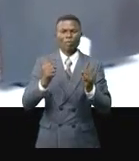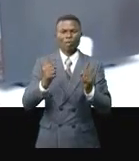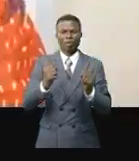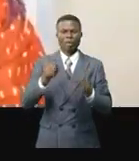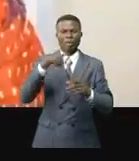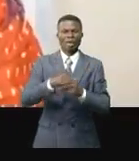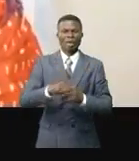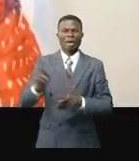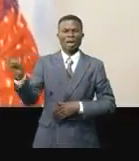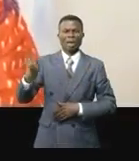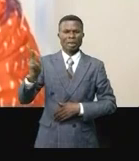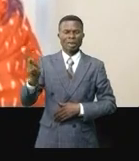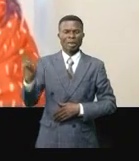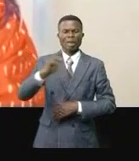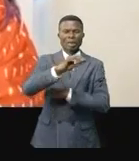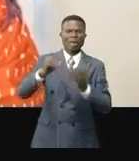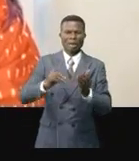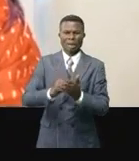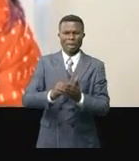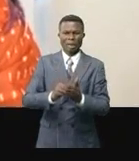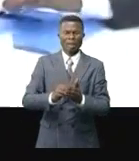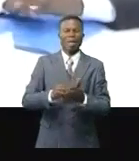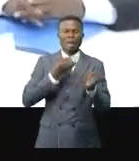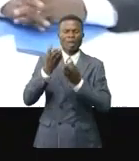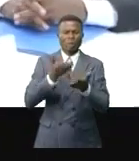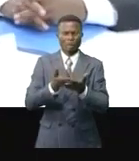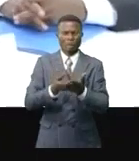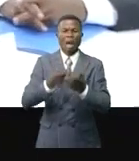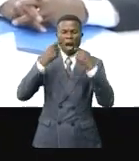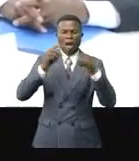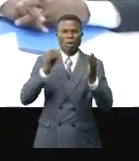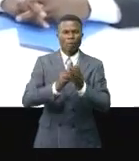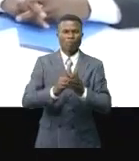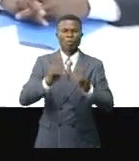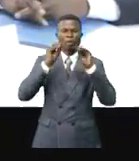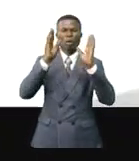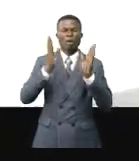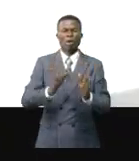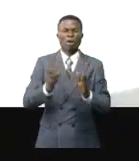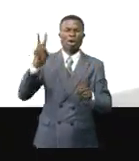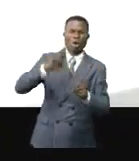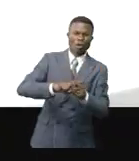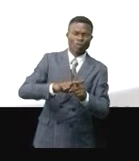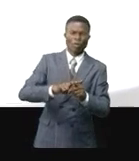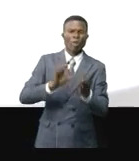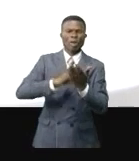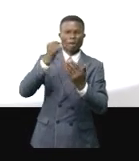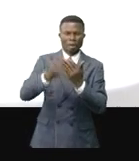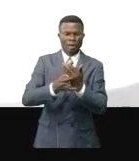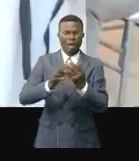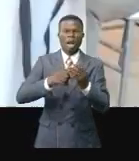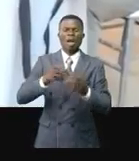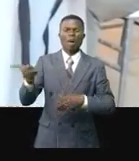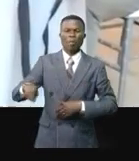le Kassai et le Kassai central, a-t-elle souligné. Rappelons que la cérémonie du lancement de ce projet dans les provinces du